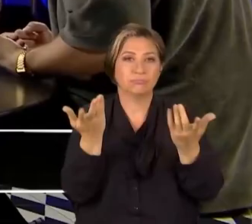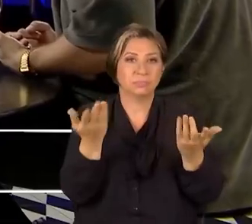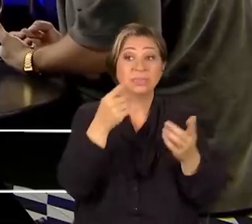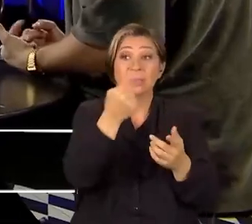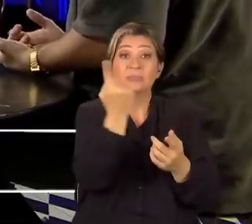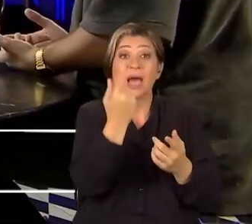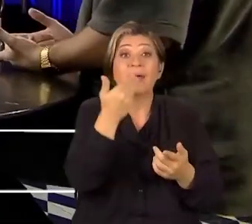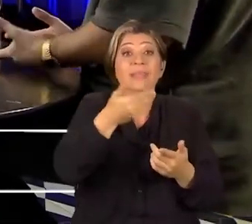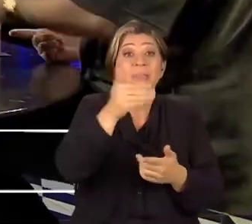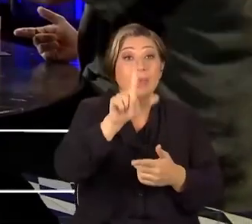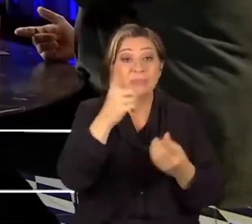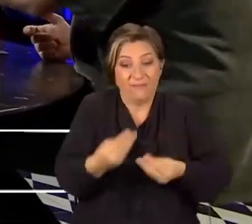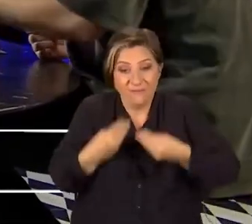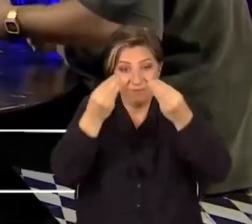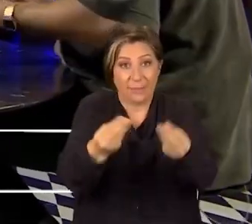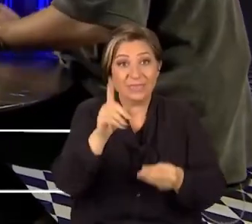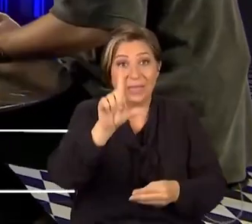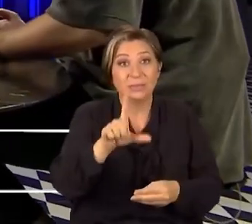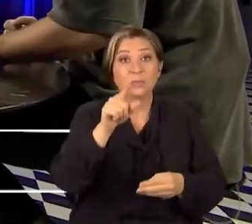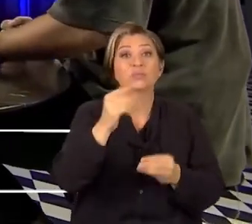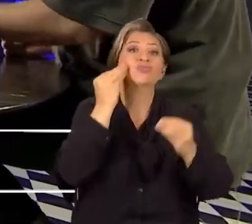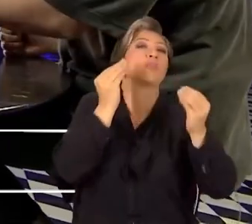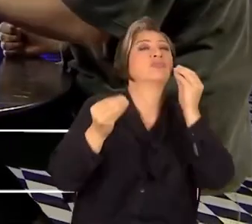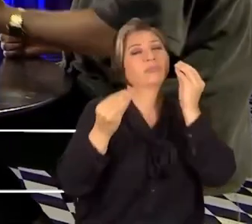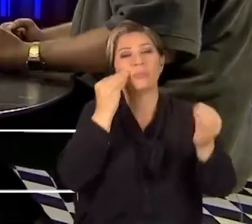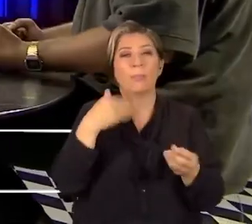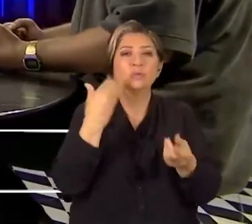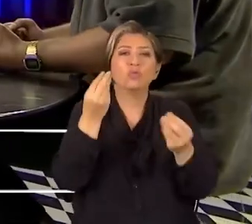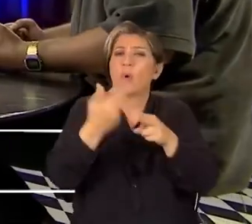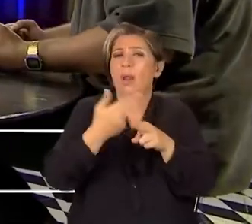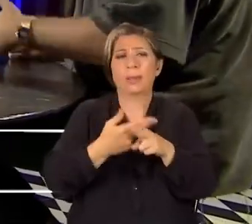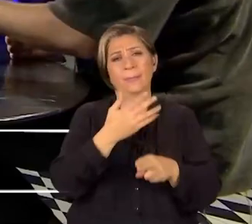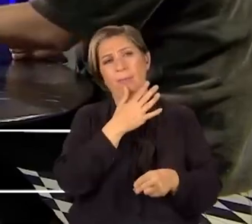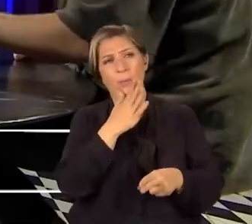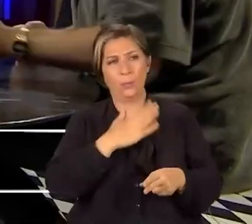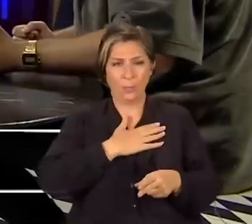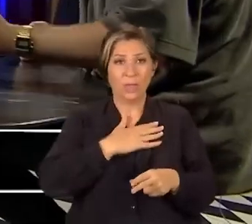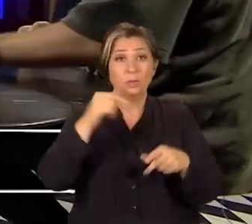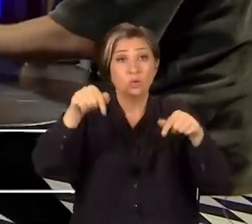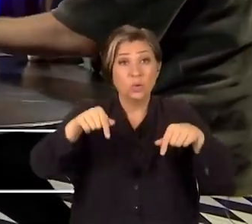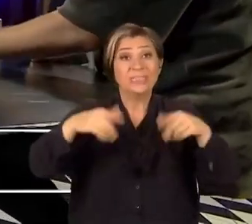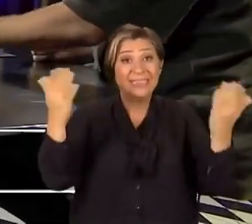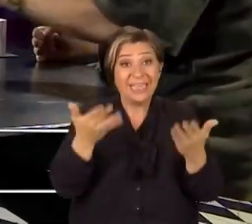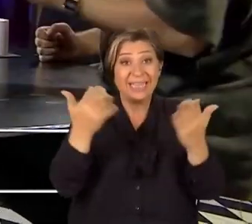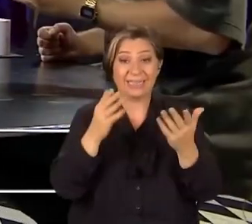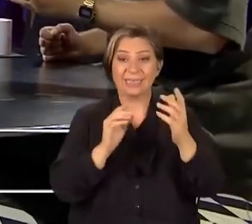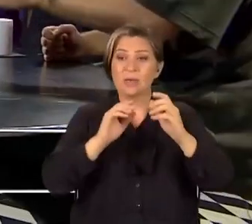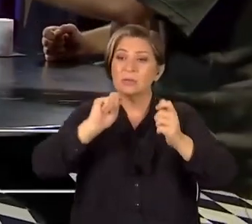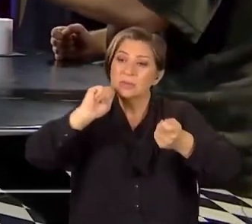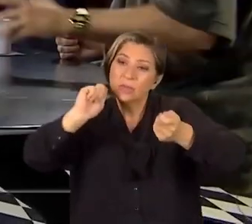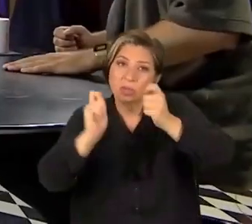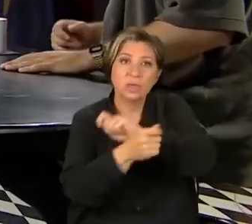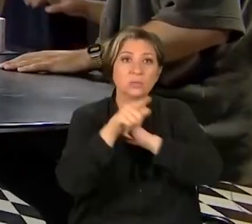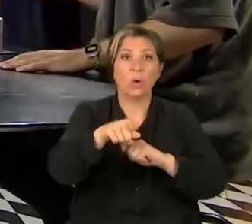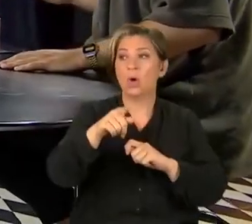bir şey anlatması lazım bir şey vermesi lazım yoksa O deminki o mucuk mucuk gibi ben bir sürü örnek biliyorum ama Zaten şu andaki Sanayi değişim de bu Çünkü